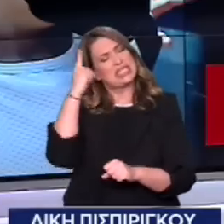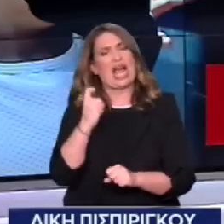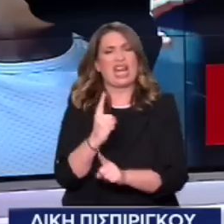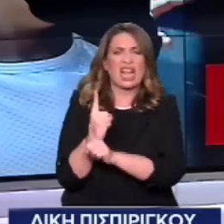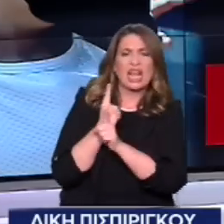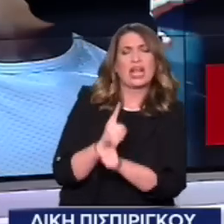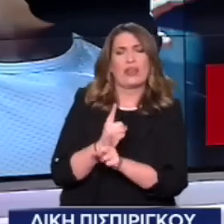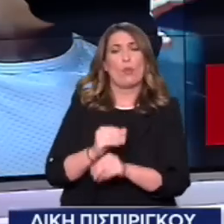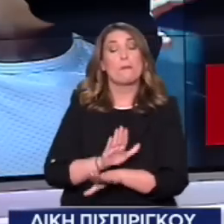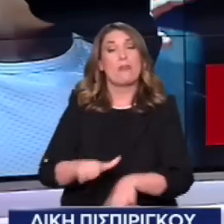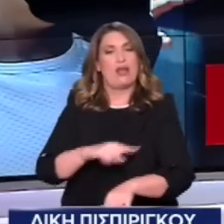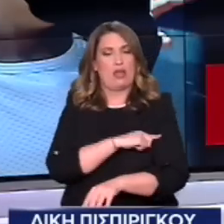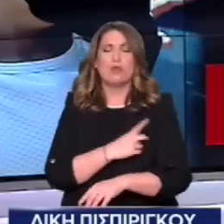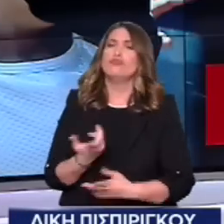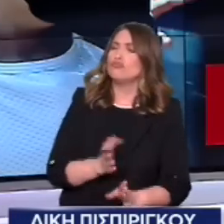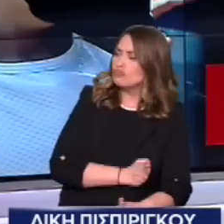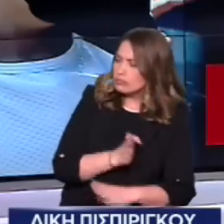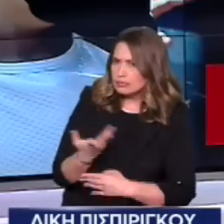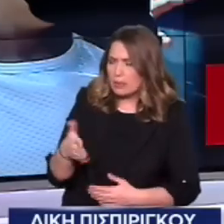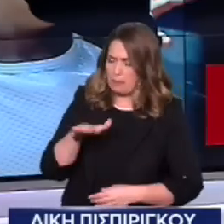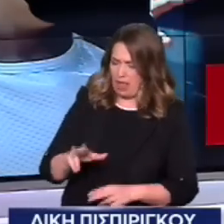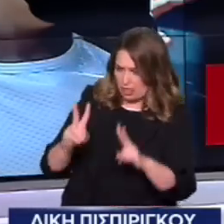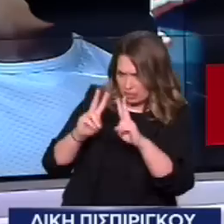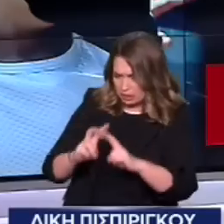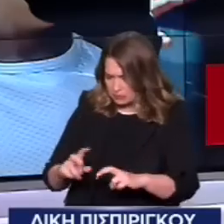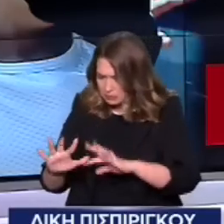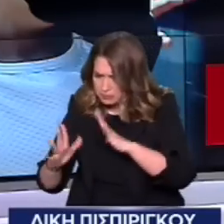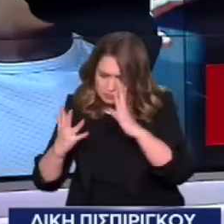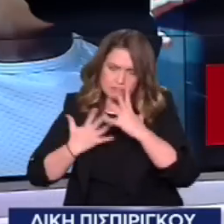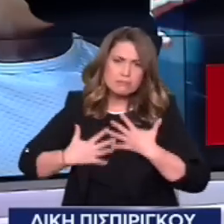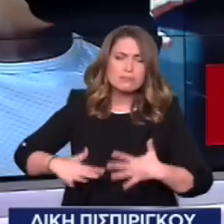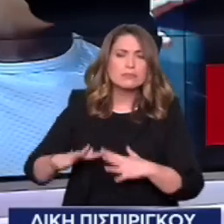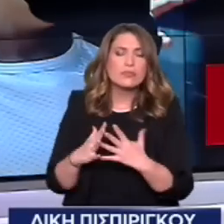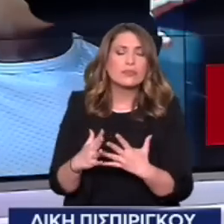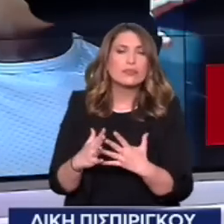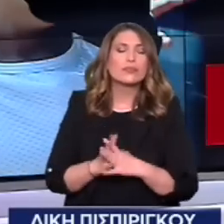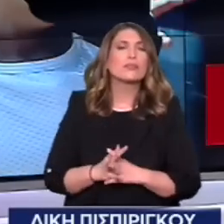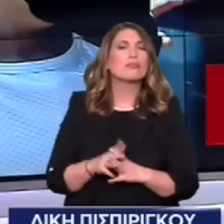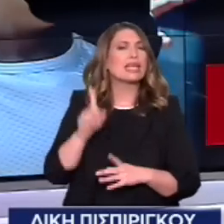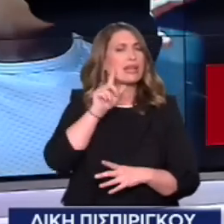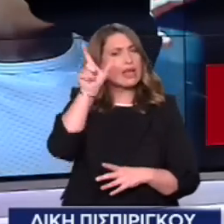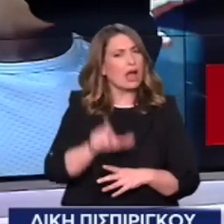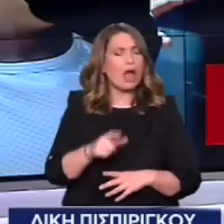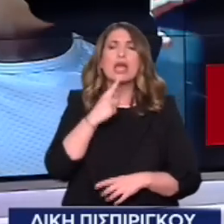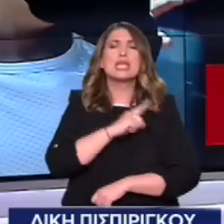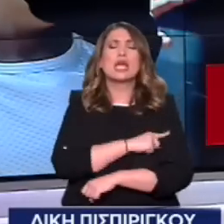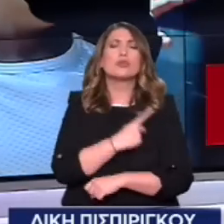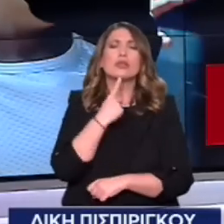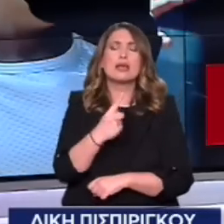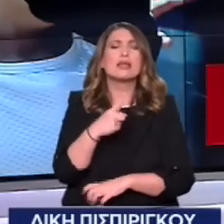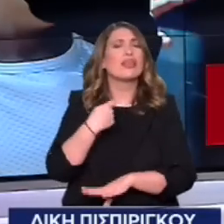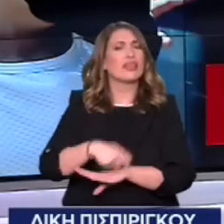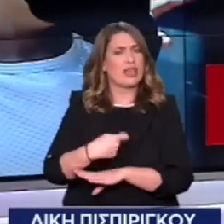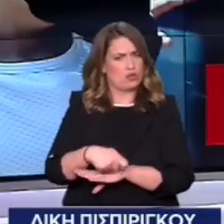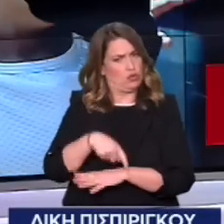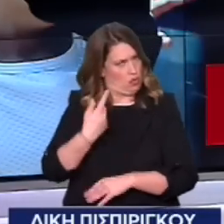πηγαίνει και εξετάζει το παιδί. Αυτή η γυναίκα λοιπόν λέει πολύ απλά, σήμερα στο δικαστήριο, θα τα